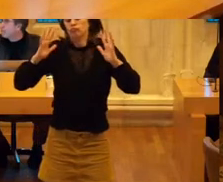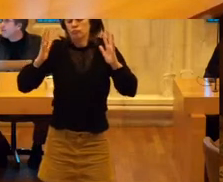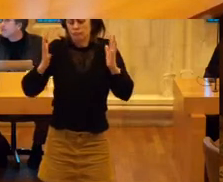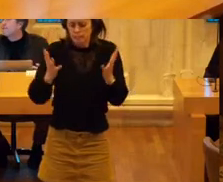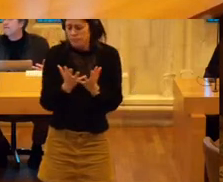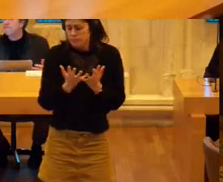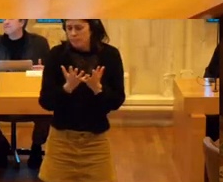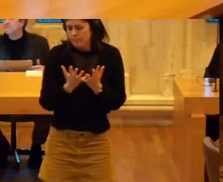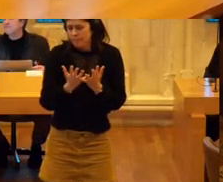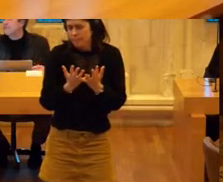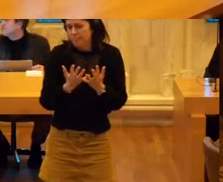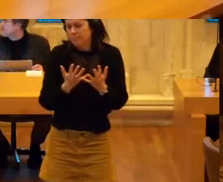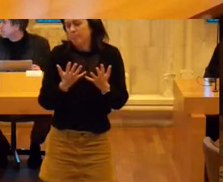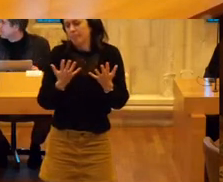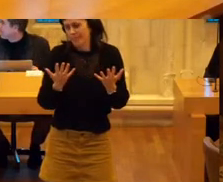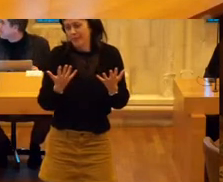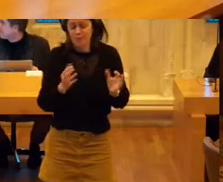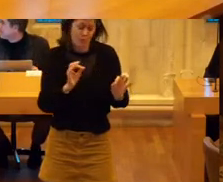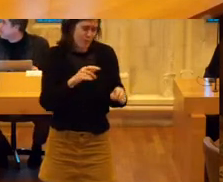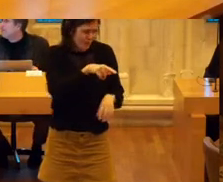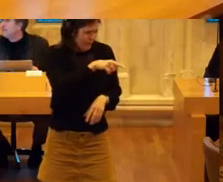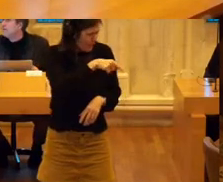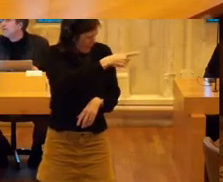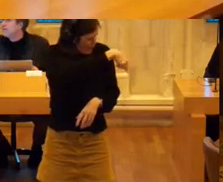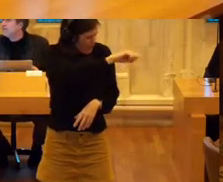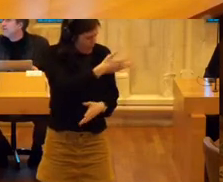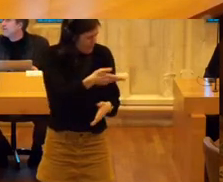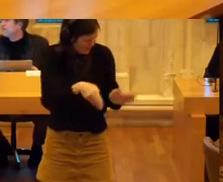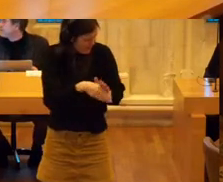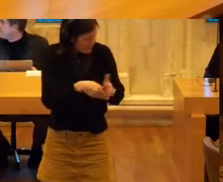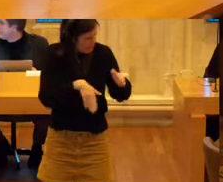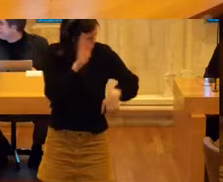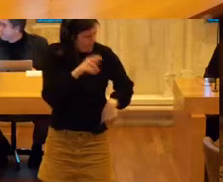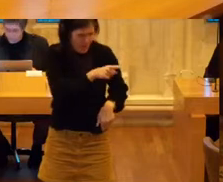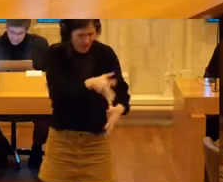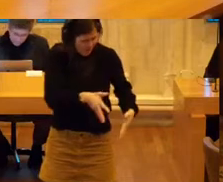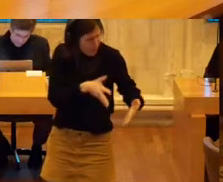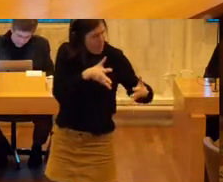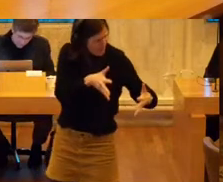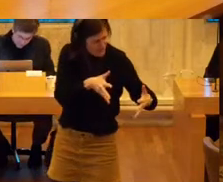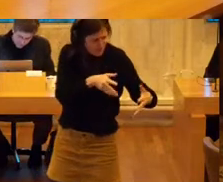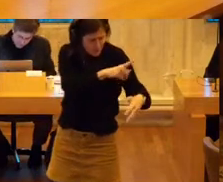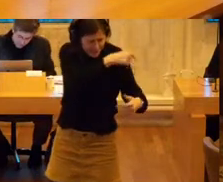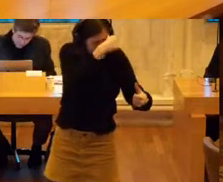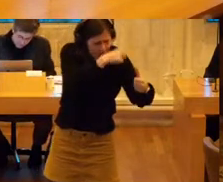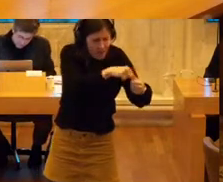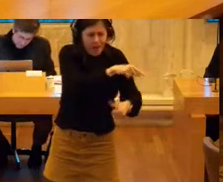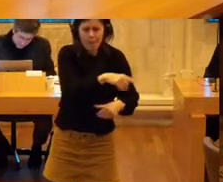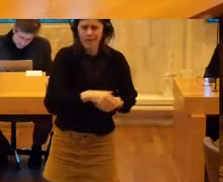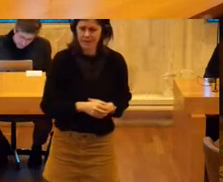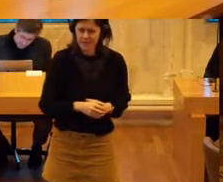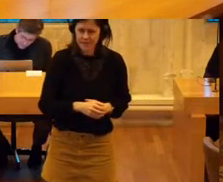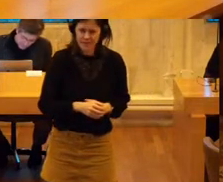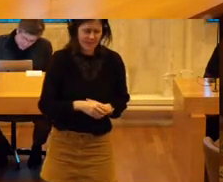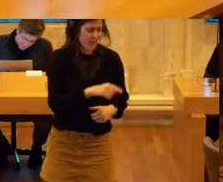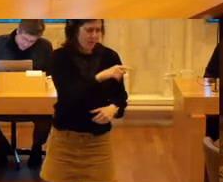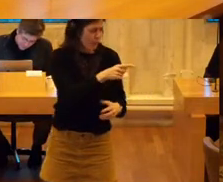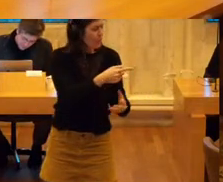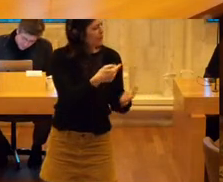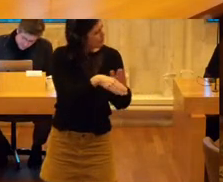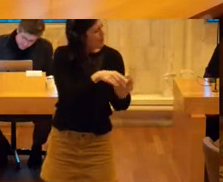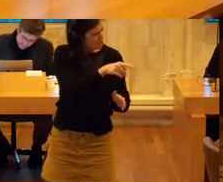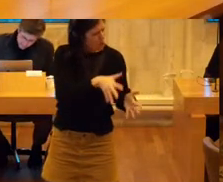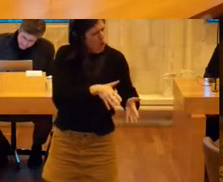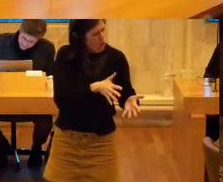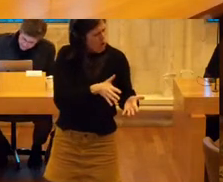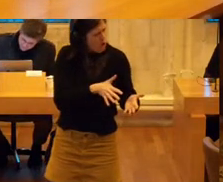pour vous rappeler votre engagement de début de mandat, qui était un engagement de pratiquer une opposition constructive. Et